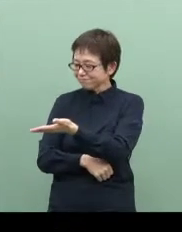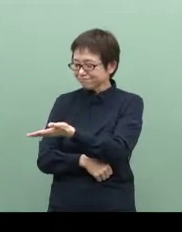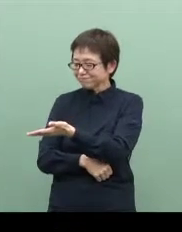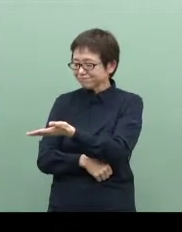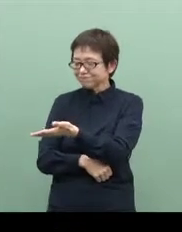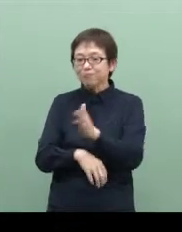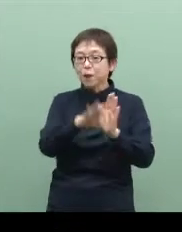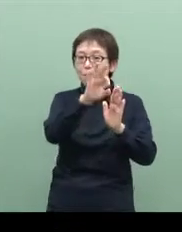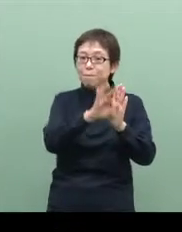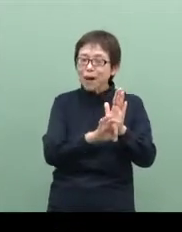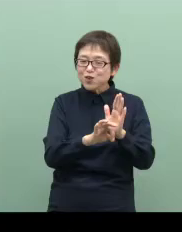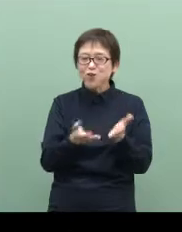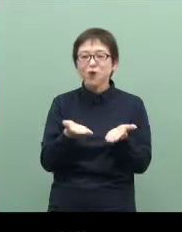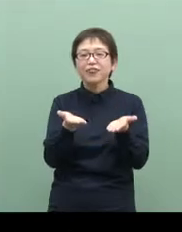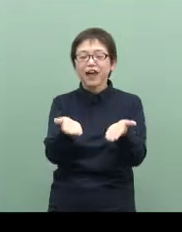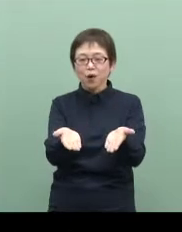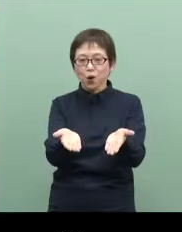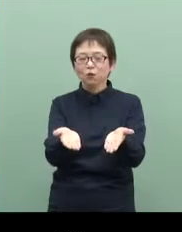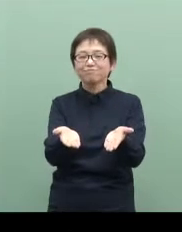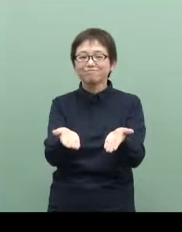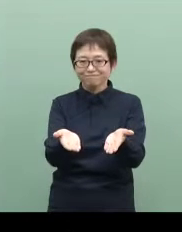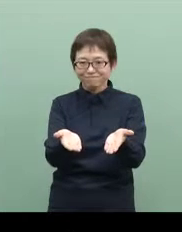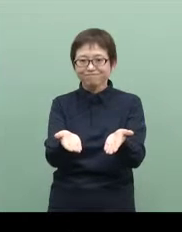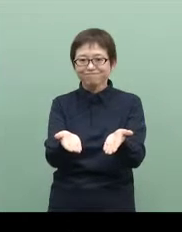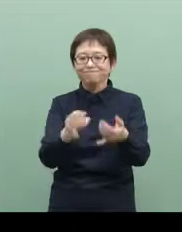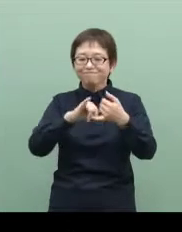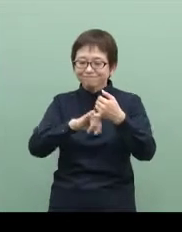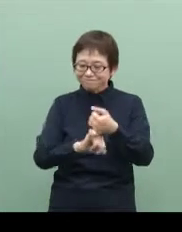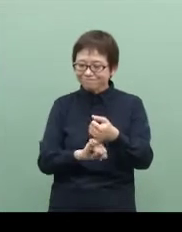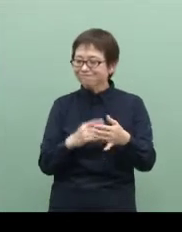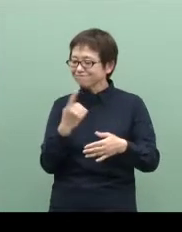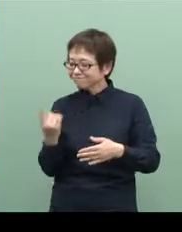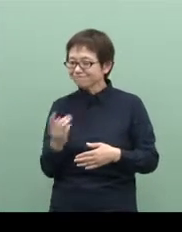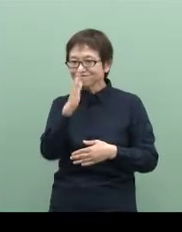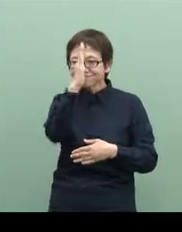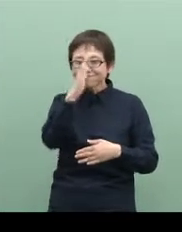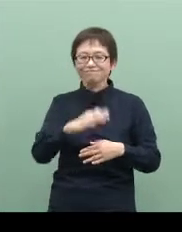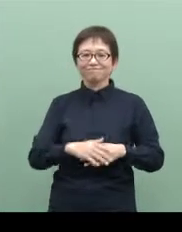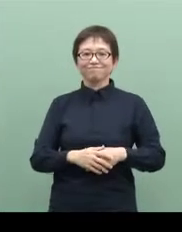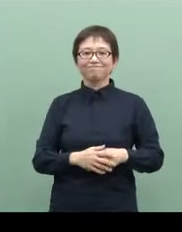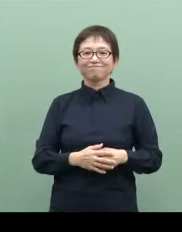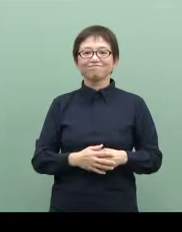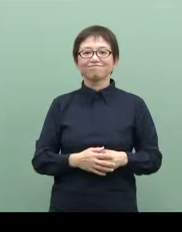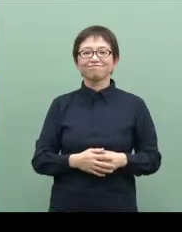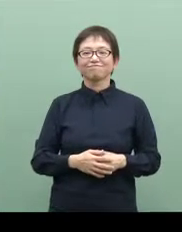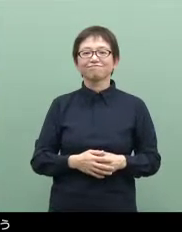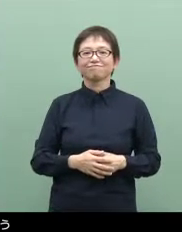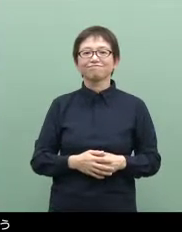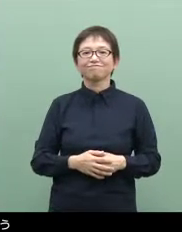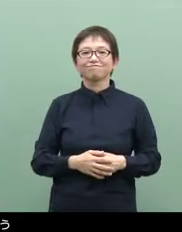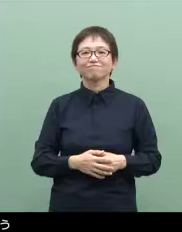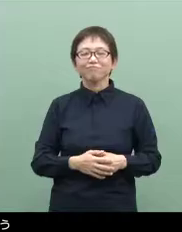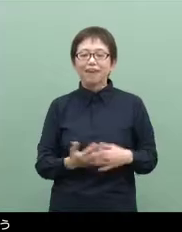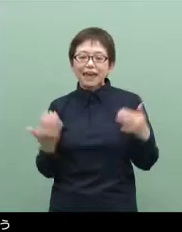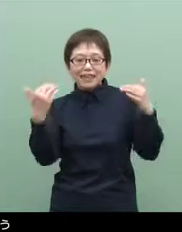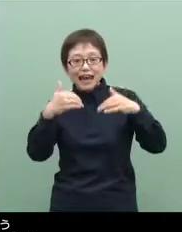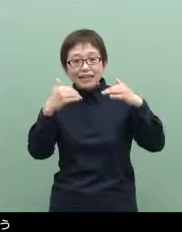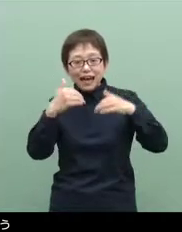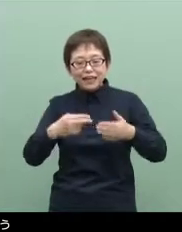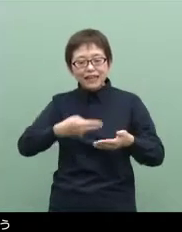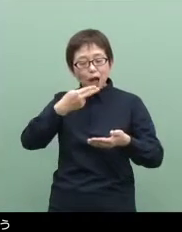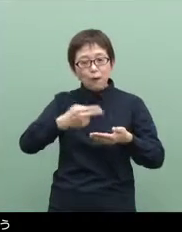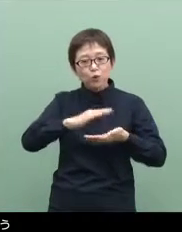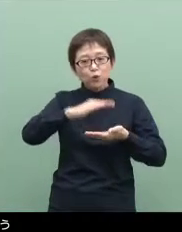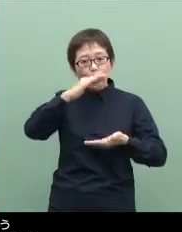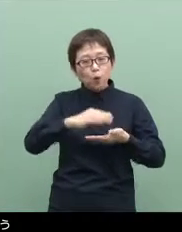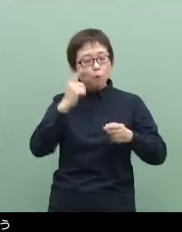ヘルシーメニューの提供を行っていますので、どうぞご利用ください。野菜の目標摂取量